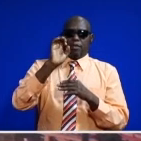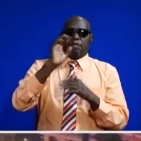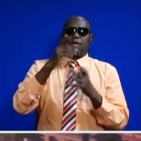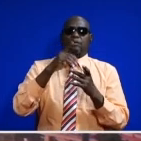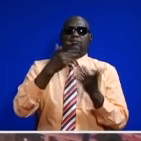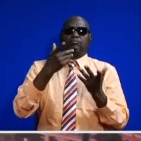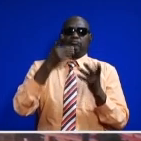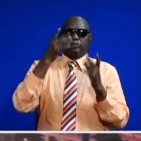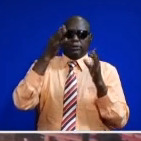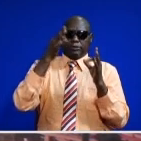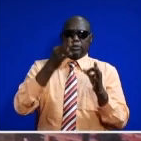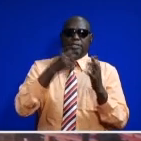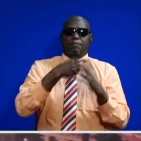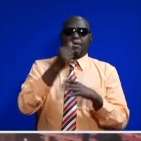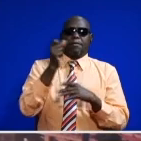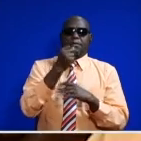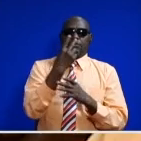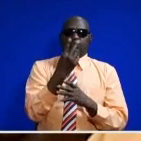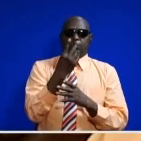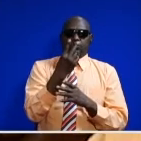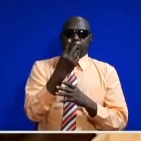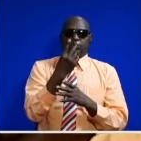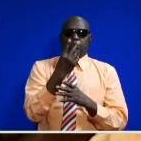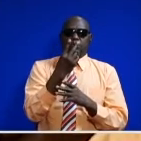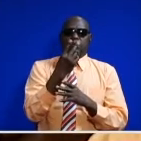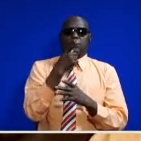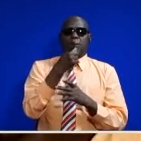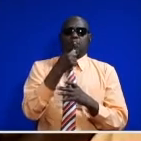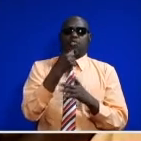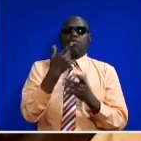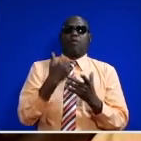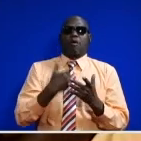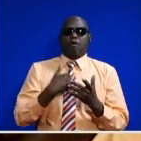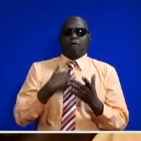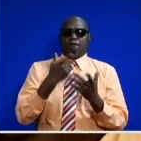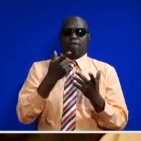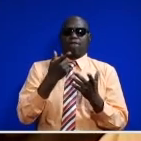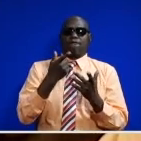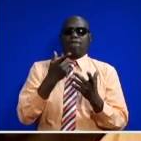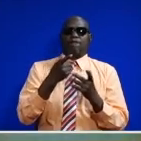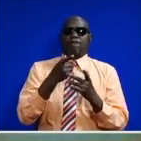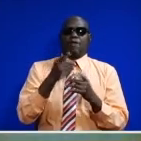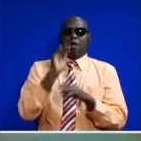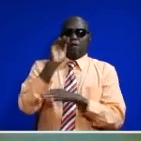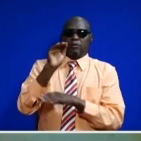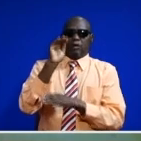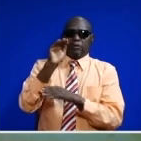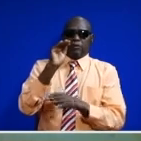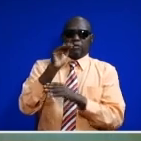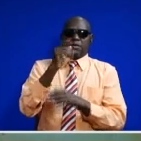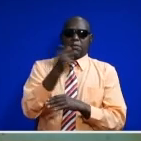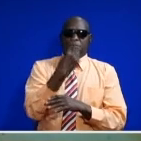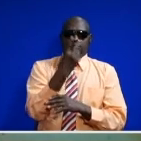ya miezi miwili wafanyakazi wa chuo hicho ambao wamekuwa kidai baada ya kutolipwa kwa muda wa miezi miwili iliyopita.